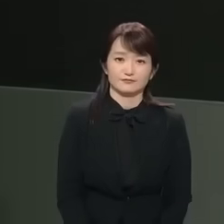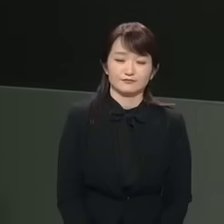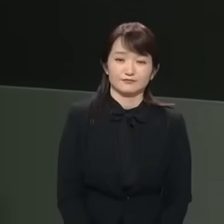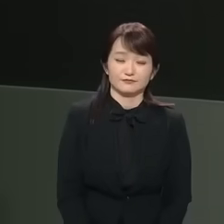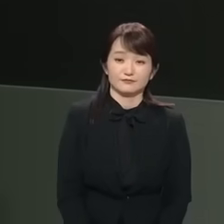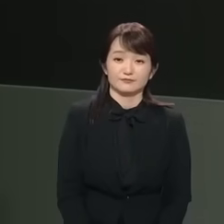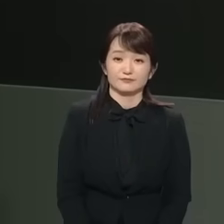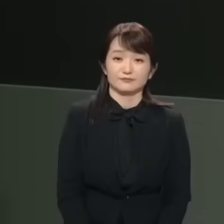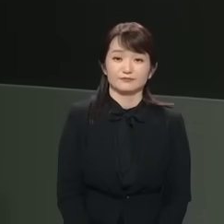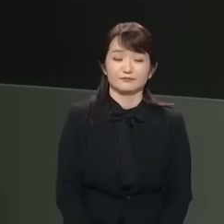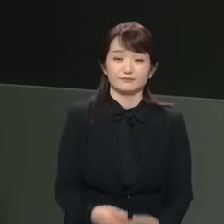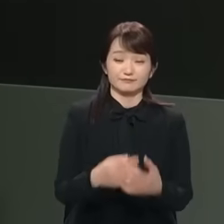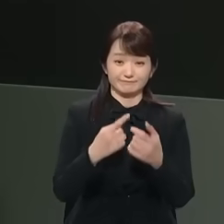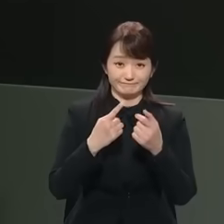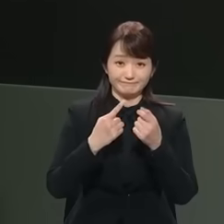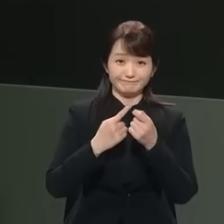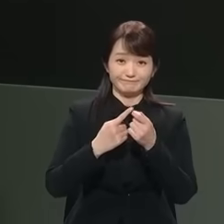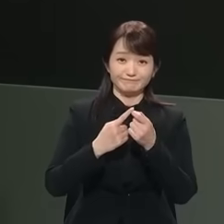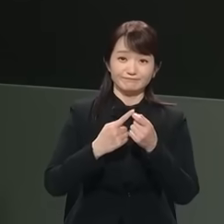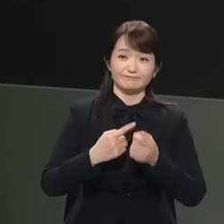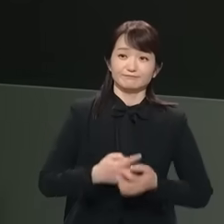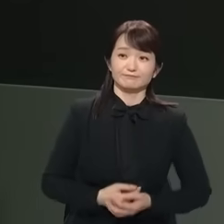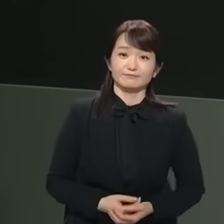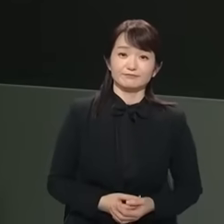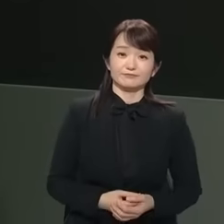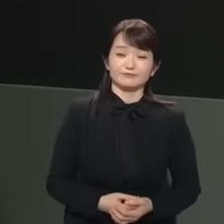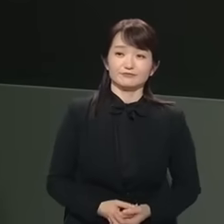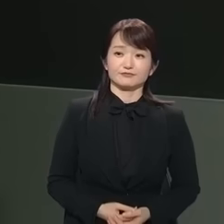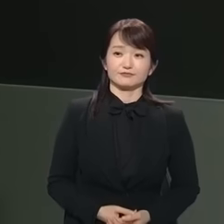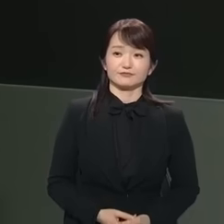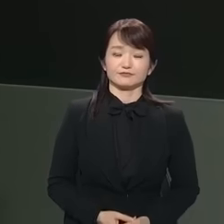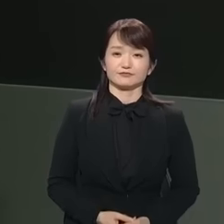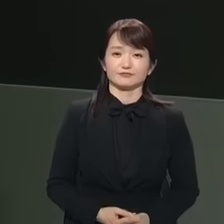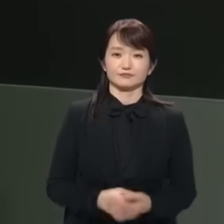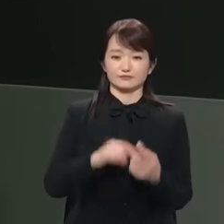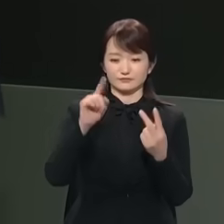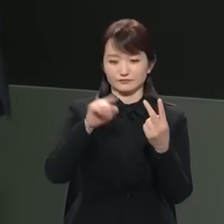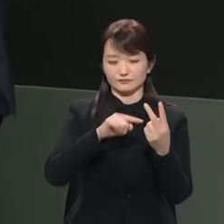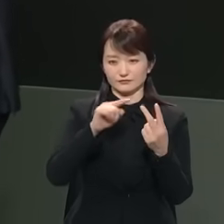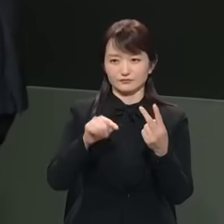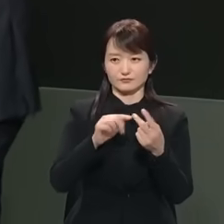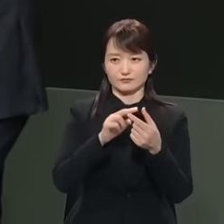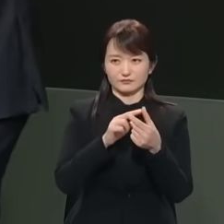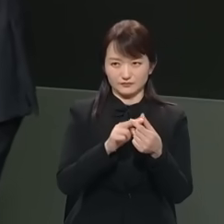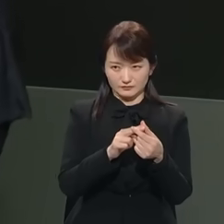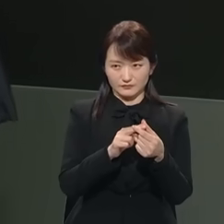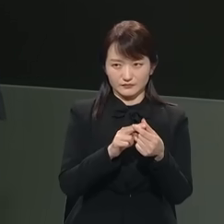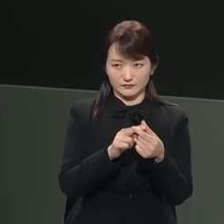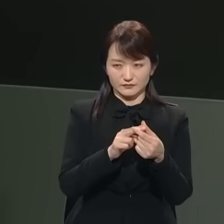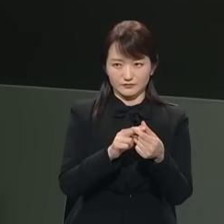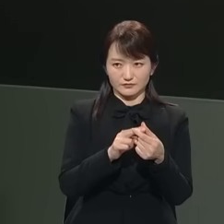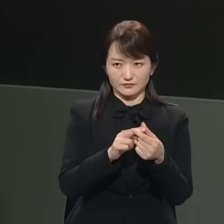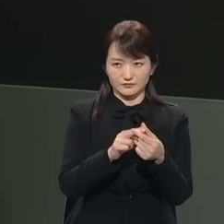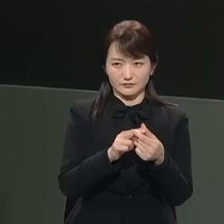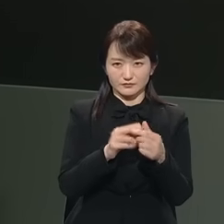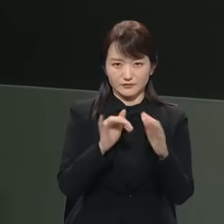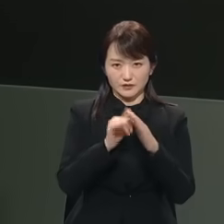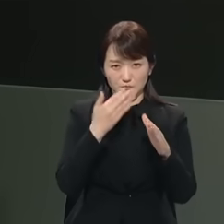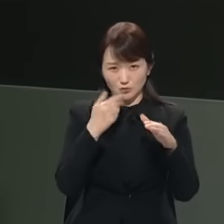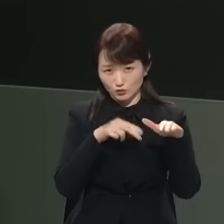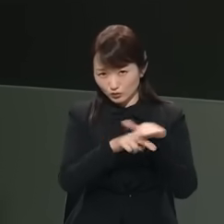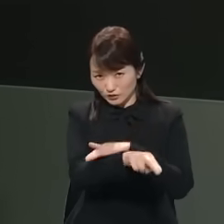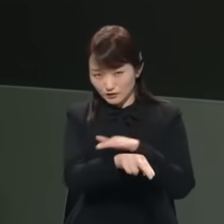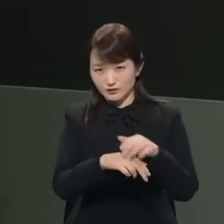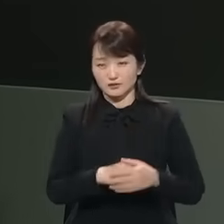출발합니다 첫 번째 달려보죠 이인일조 가족 먹튀입니다 이번에는 무려